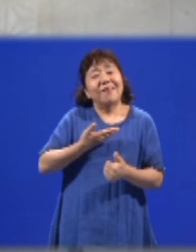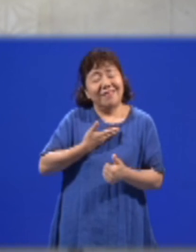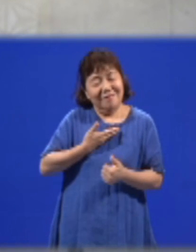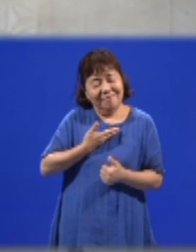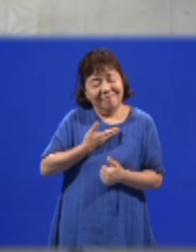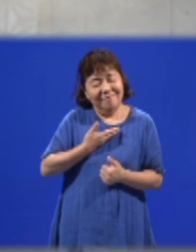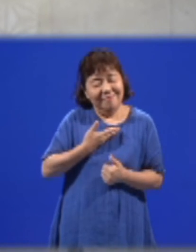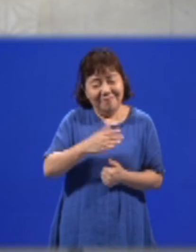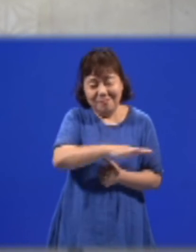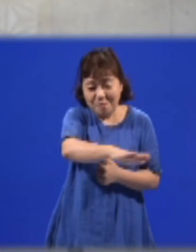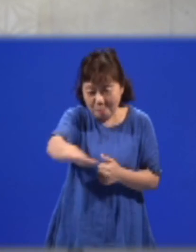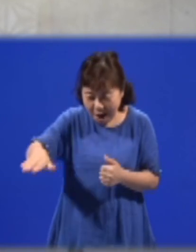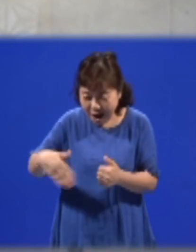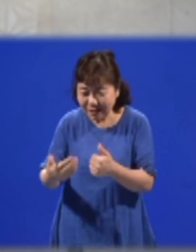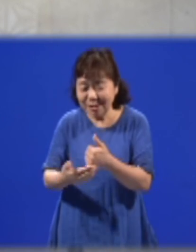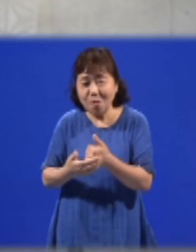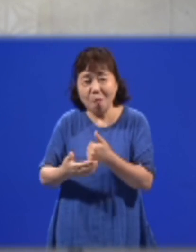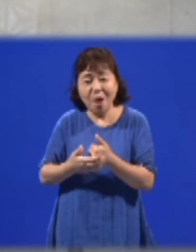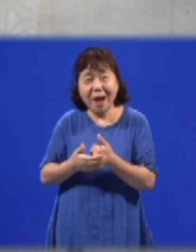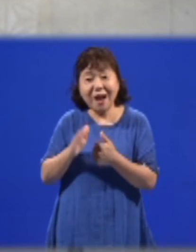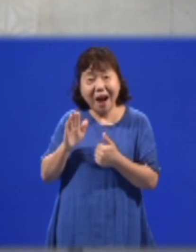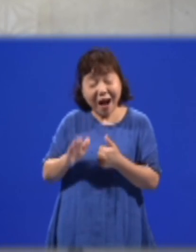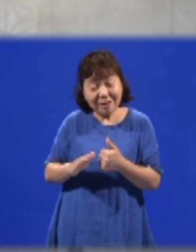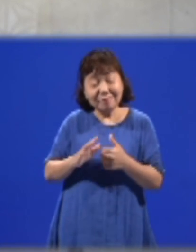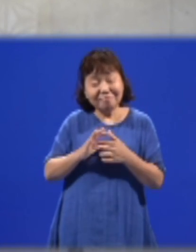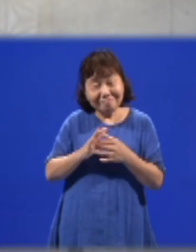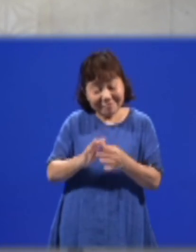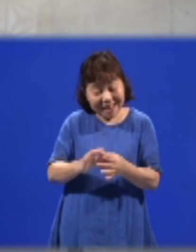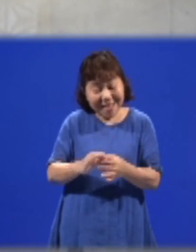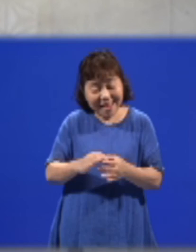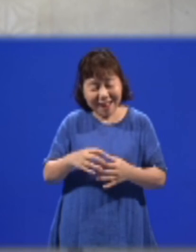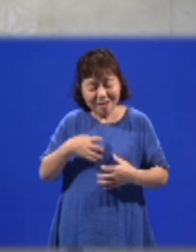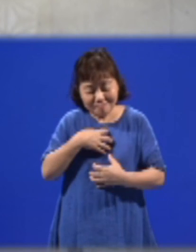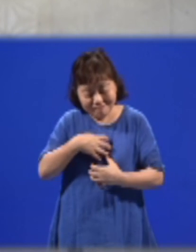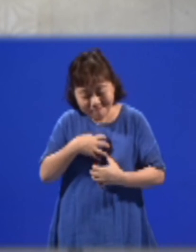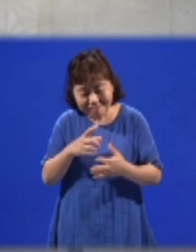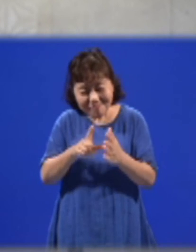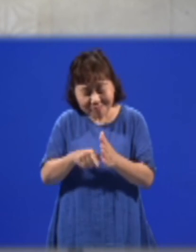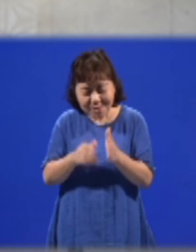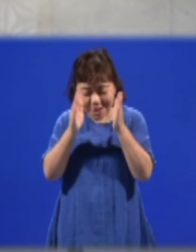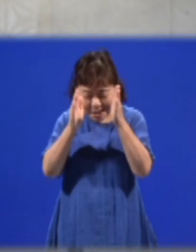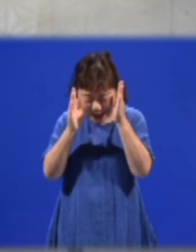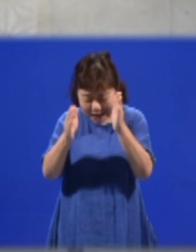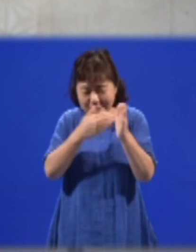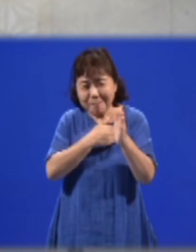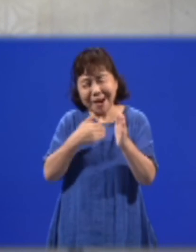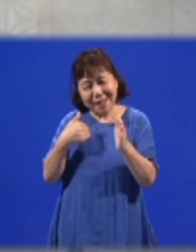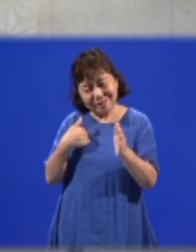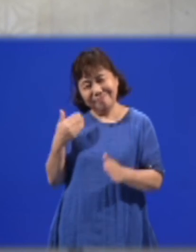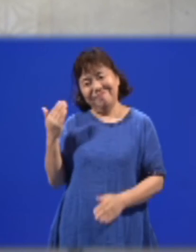周りの支えがあるからこそ辛い時でも頑張れていますと話していました。